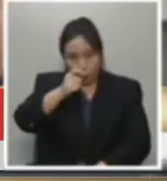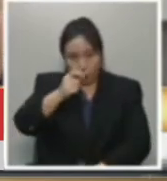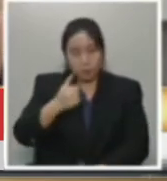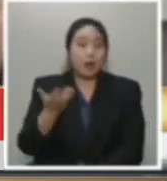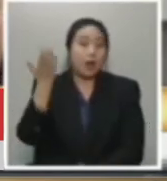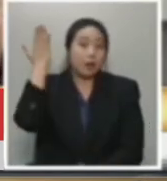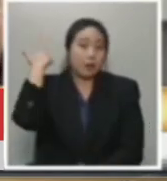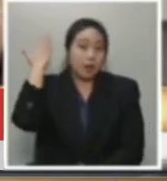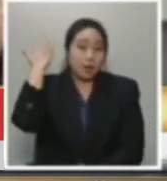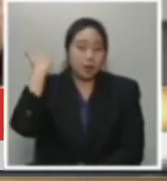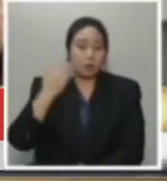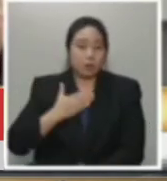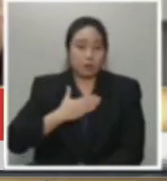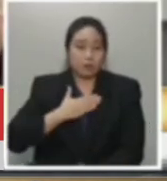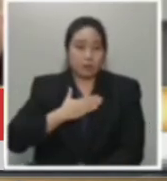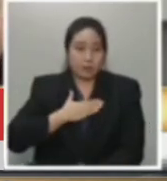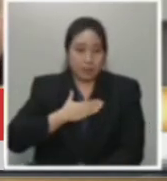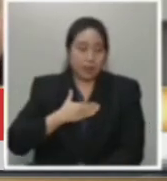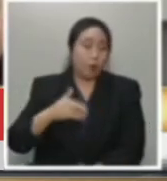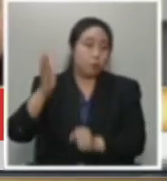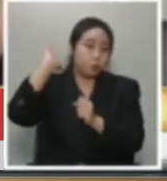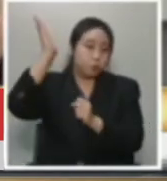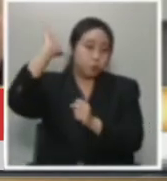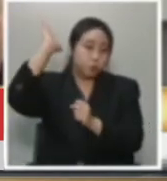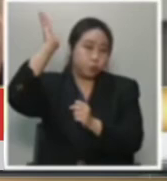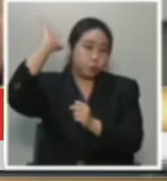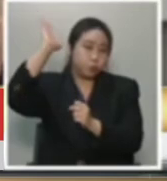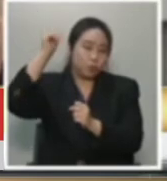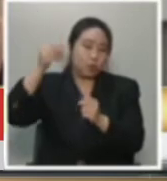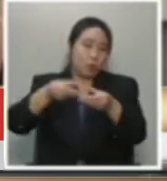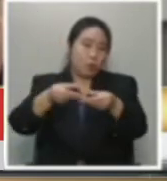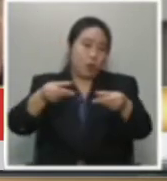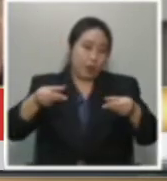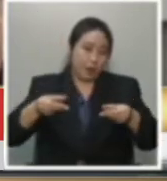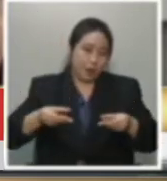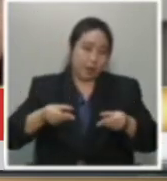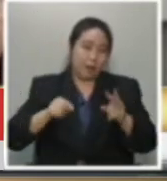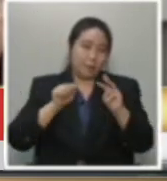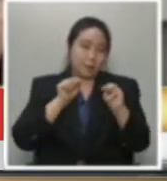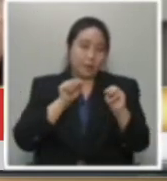ดิฉันได้อภิปรายรายงานมาตรา